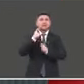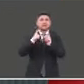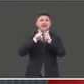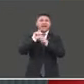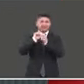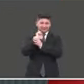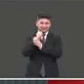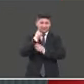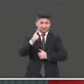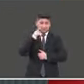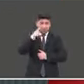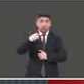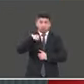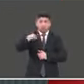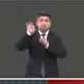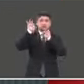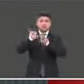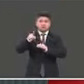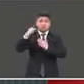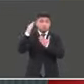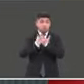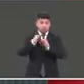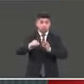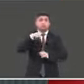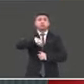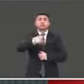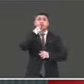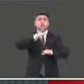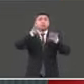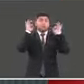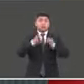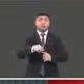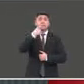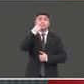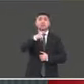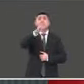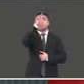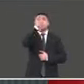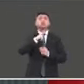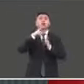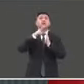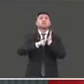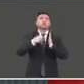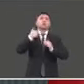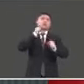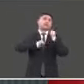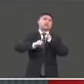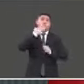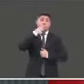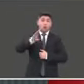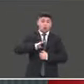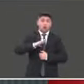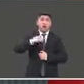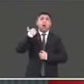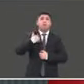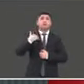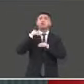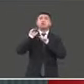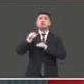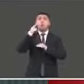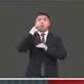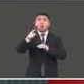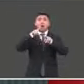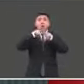yıl uygulamaya geçirilen bu program kapsamında 1500 lisans ve kamu destekli